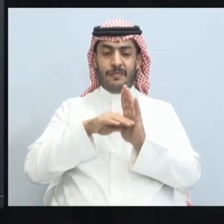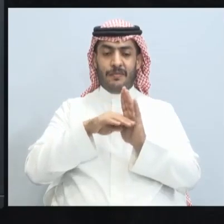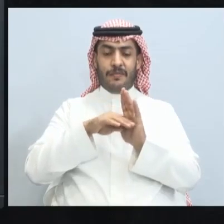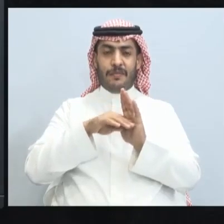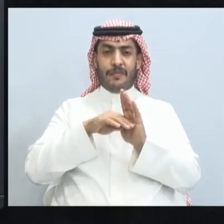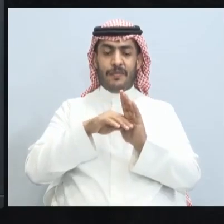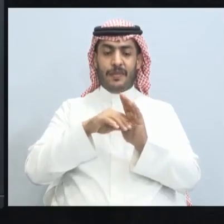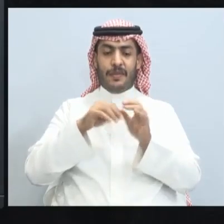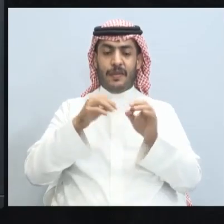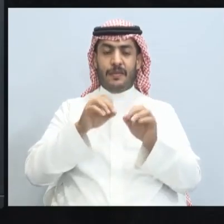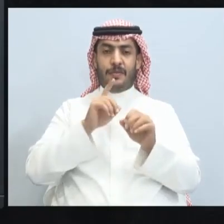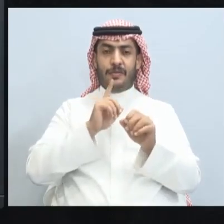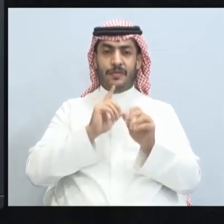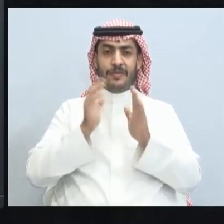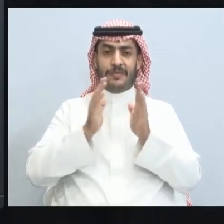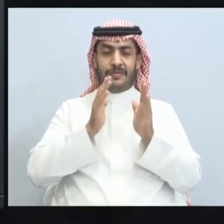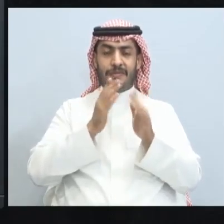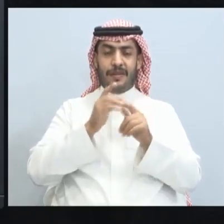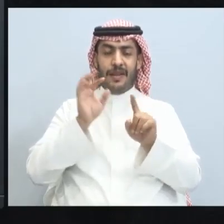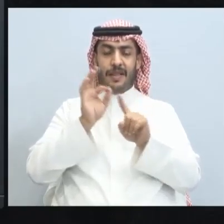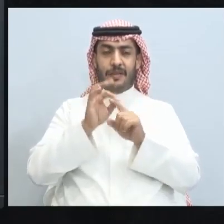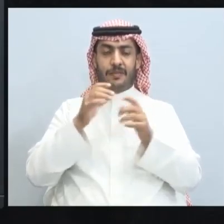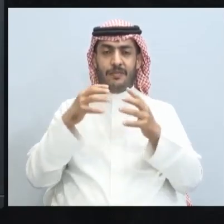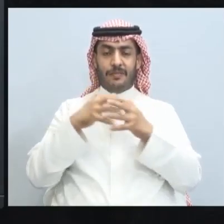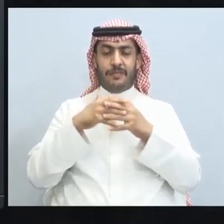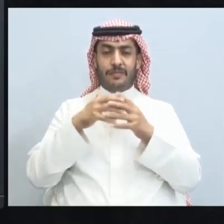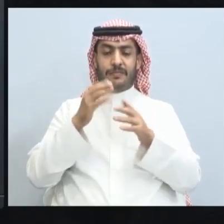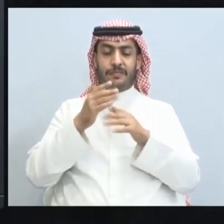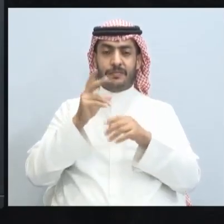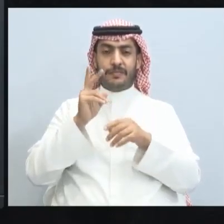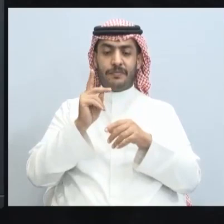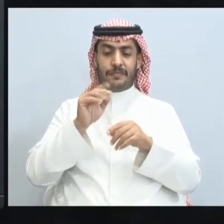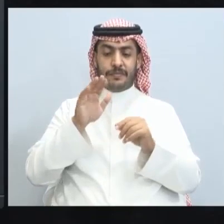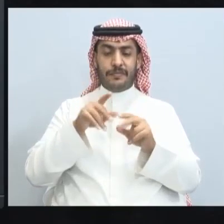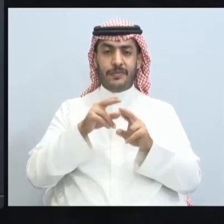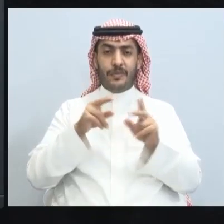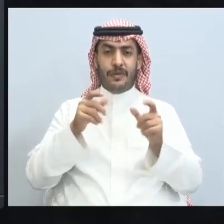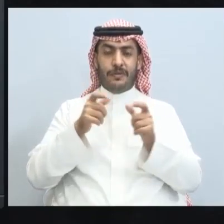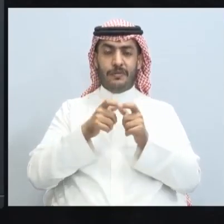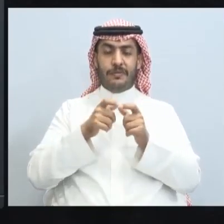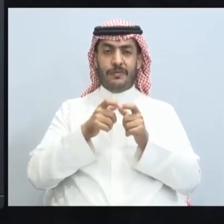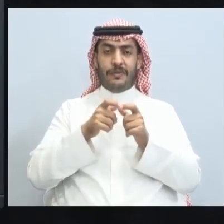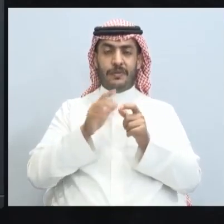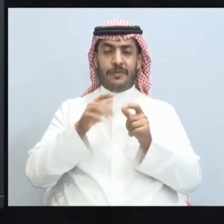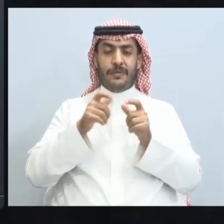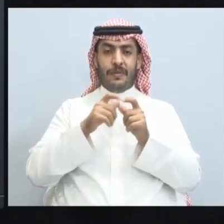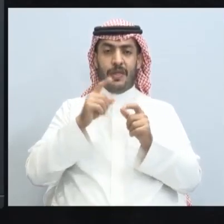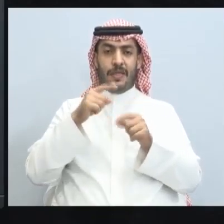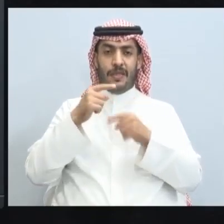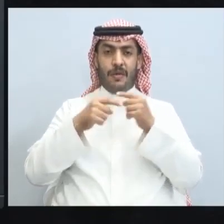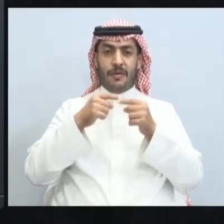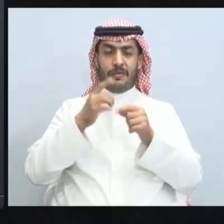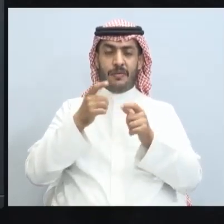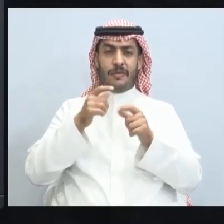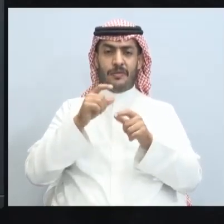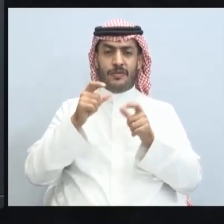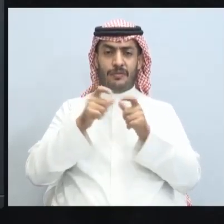في وقت محدد لاهداف مشتركه وذكرنا هنالك لدي انواع متعدده من الاجتماعات الاجتماعات الدوريه ماذا